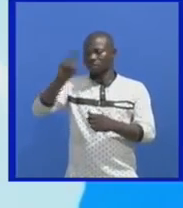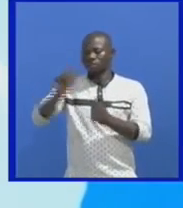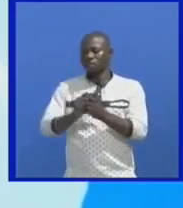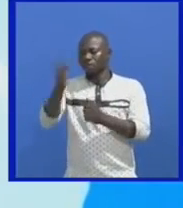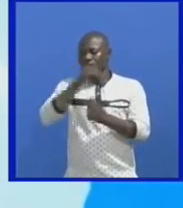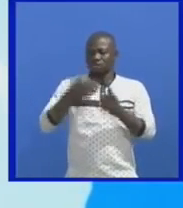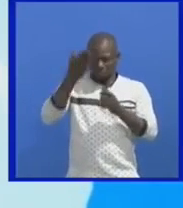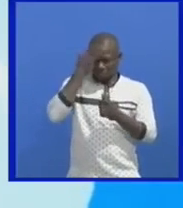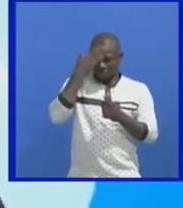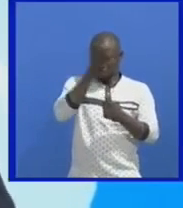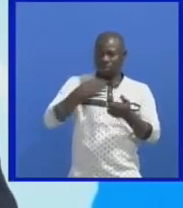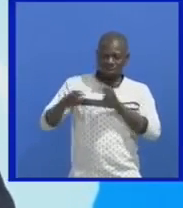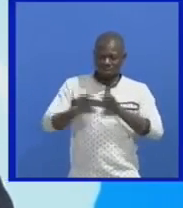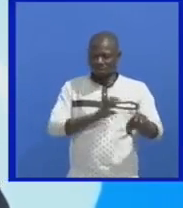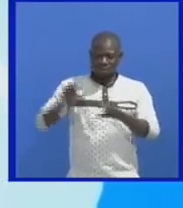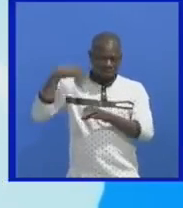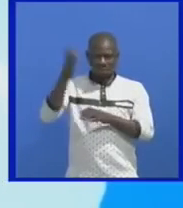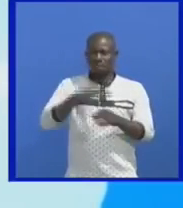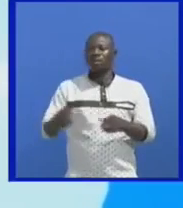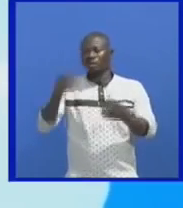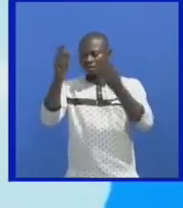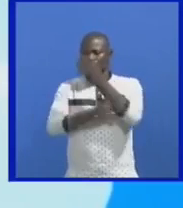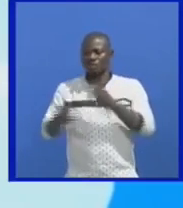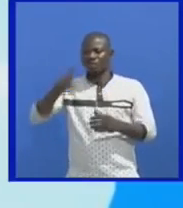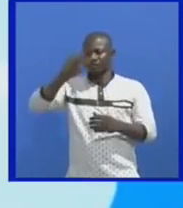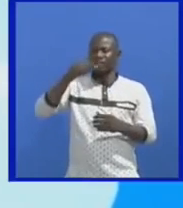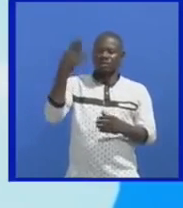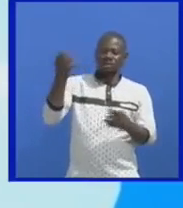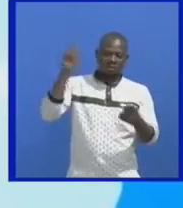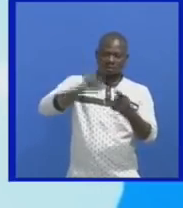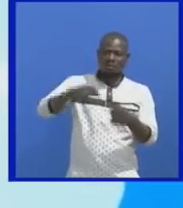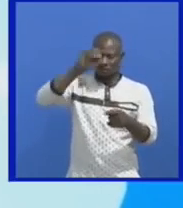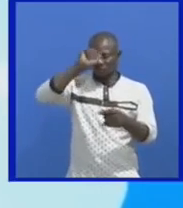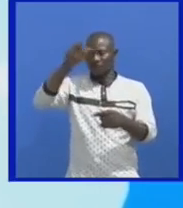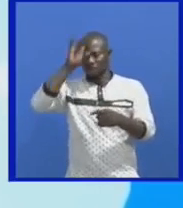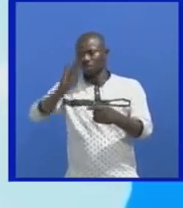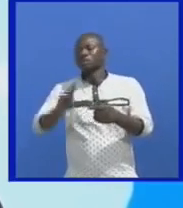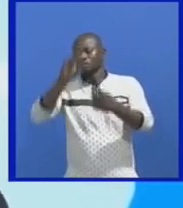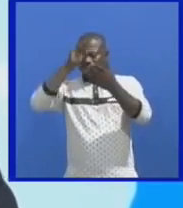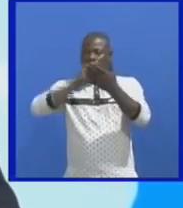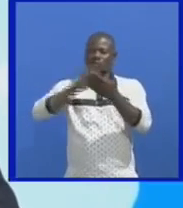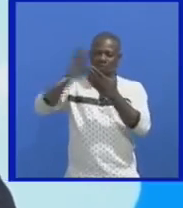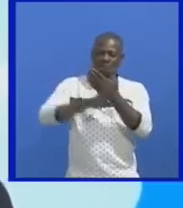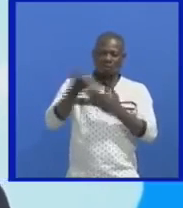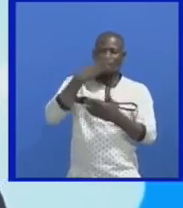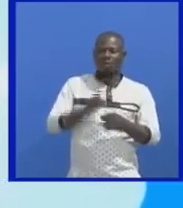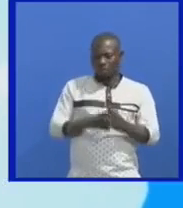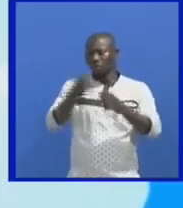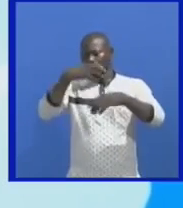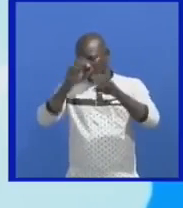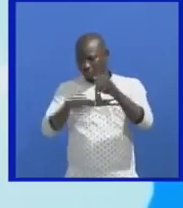tiendra à Kourougou du 25 au 27 octobre sous le thème « Cultiver le droit d'auteur pour enrayer la